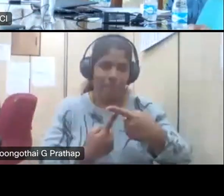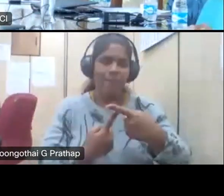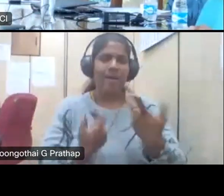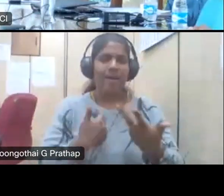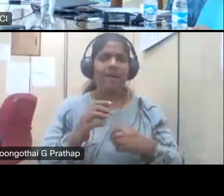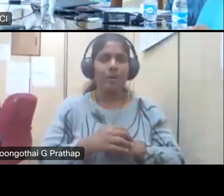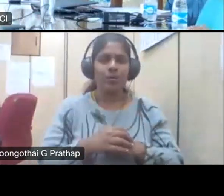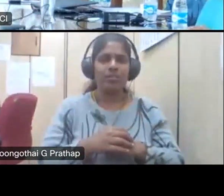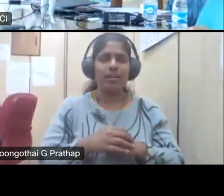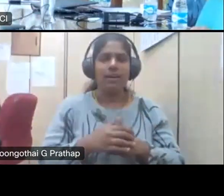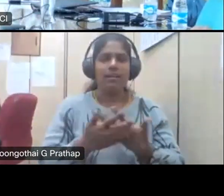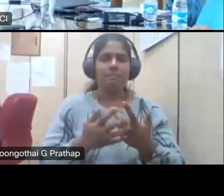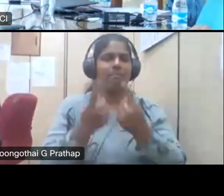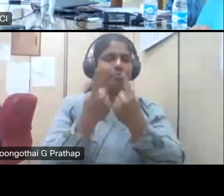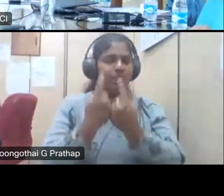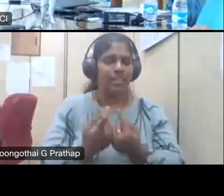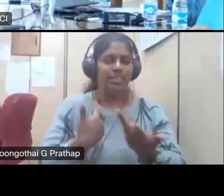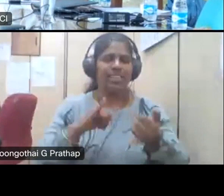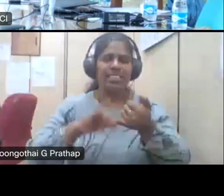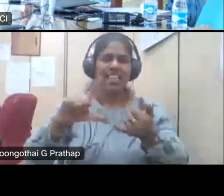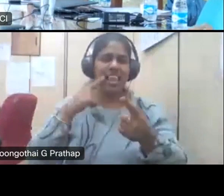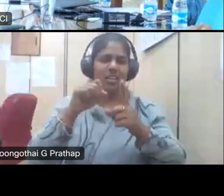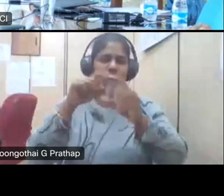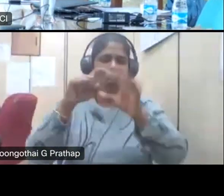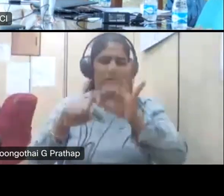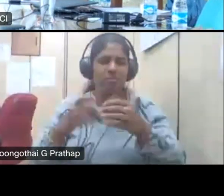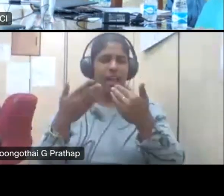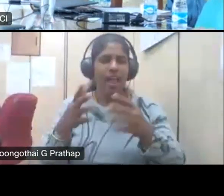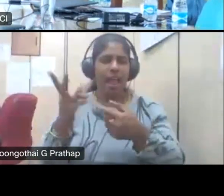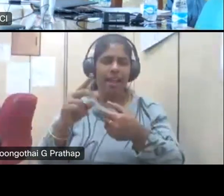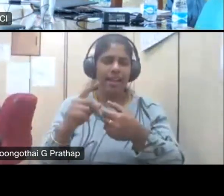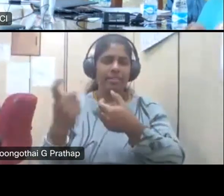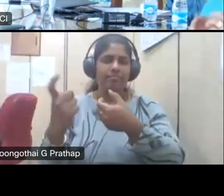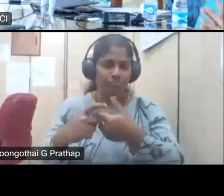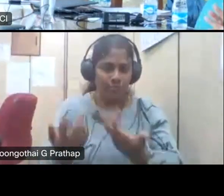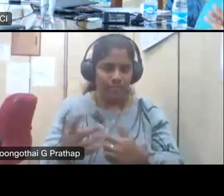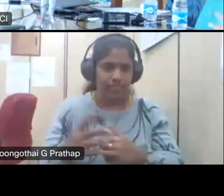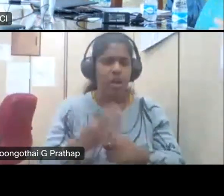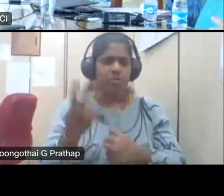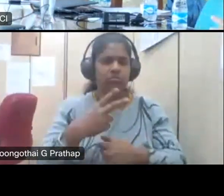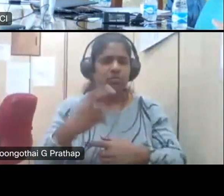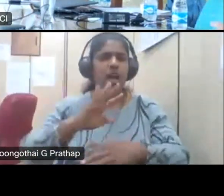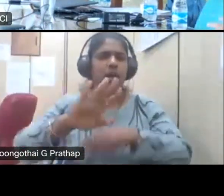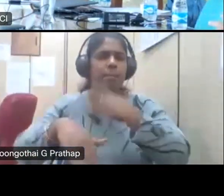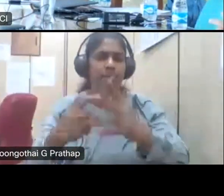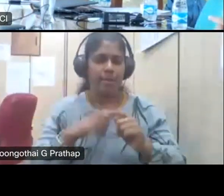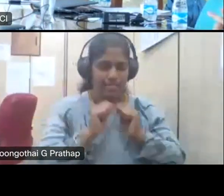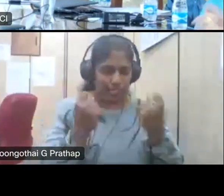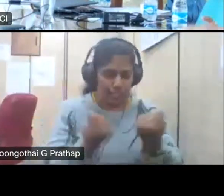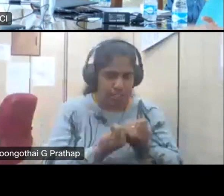इशू एंड ऑल दैट. So aisa agle 2-3 webinars mein hoga, then my team will also get sort of trained in